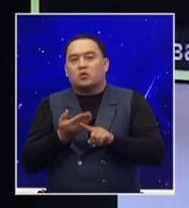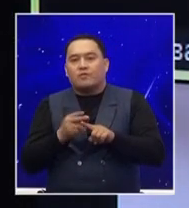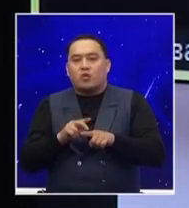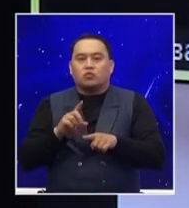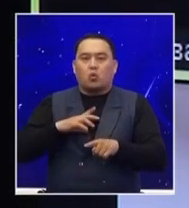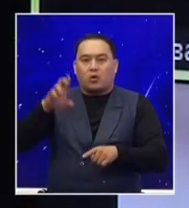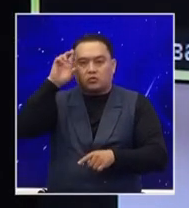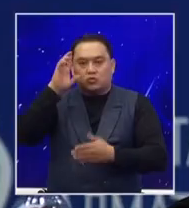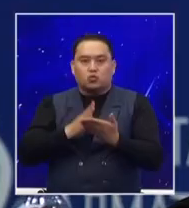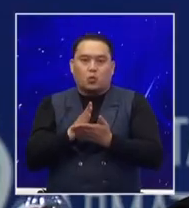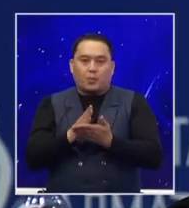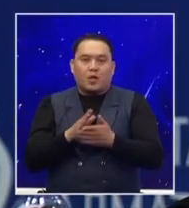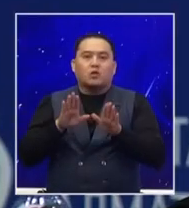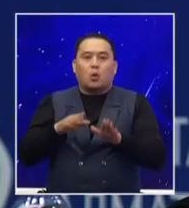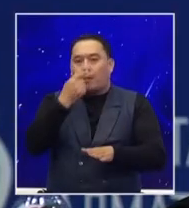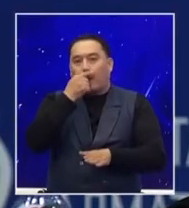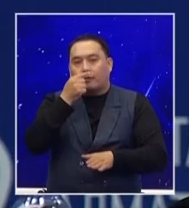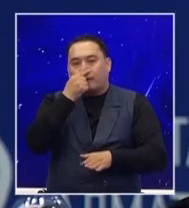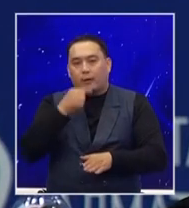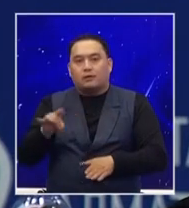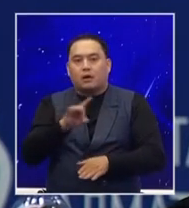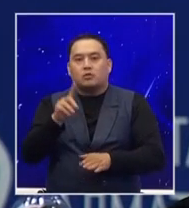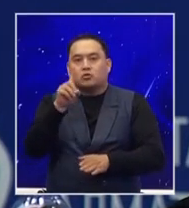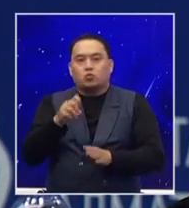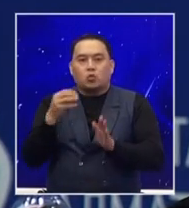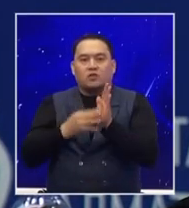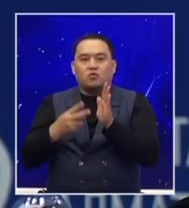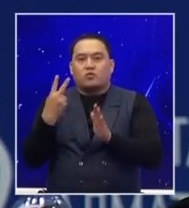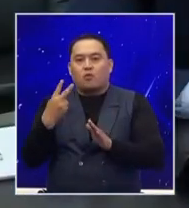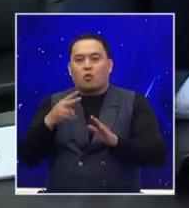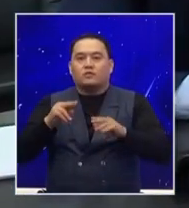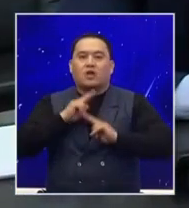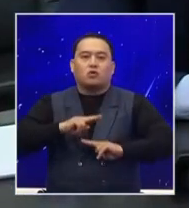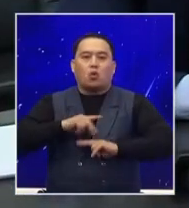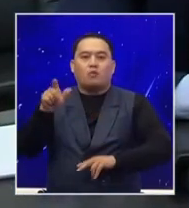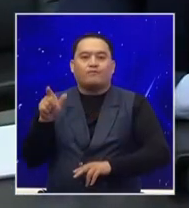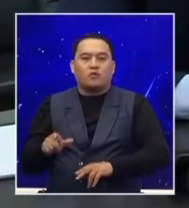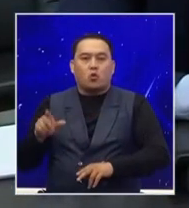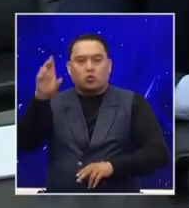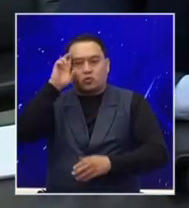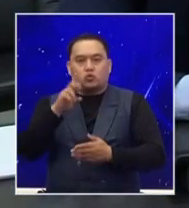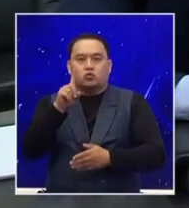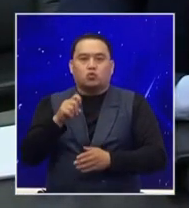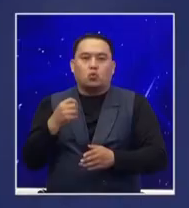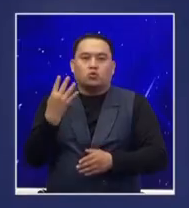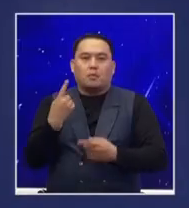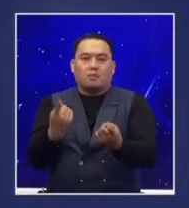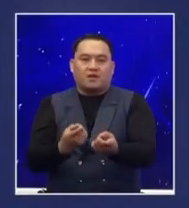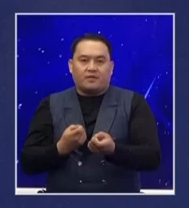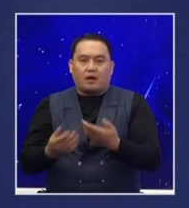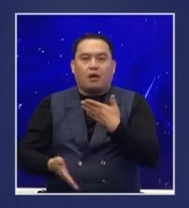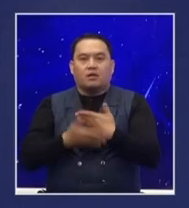дискредитирующие государственную службу. Только в Панфиловском районе из 192 сотрудников государственной службы государственной службы 104 привлекались